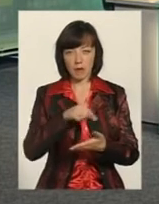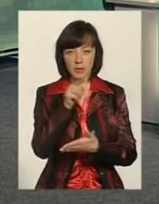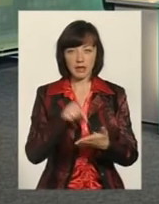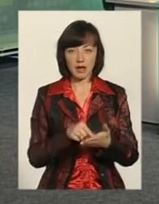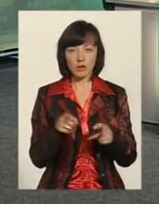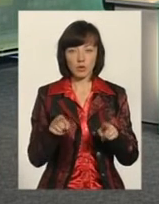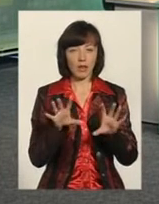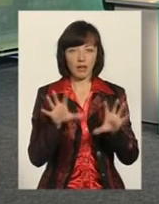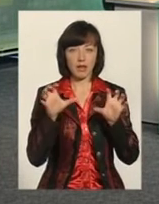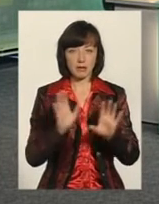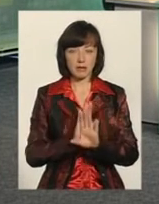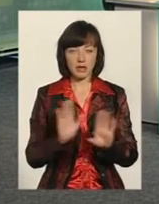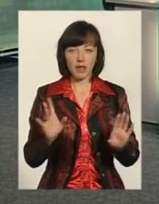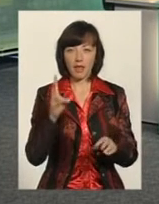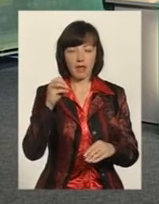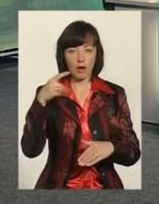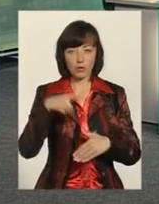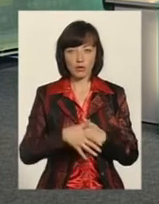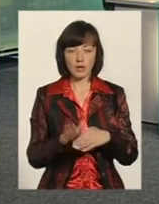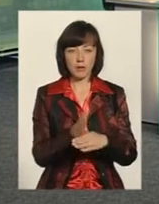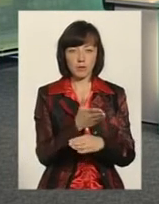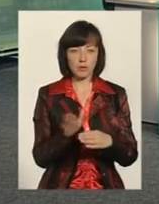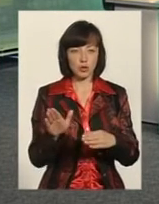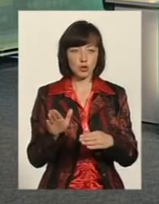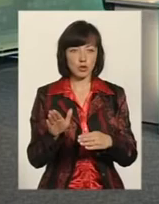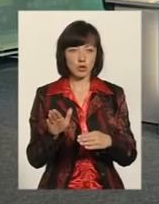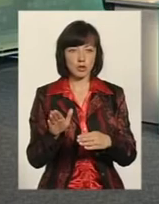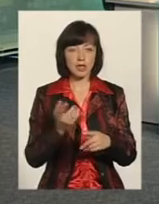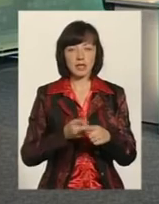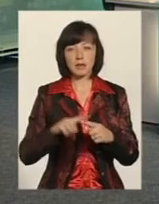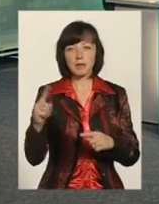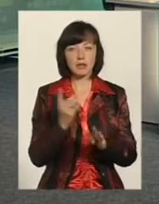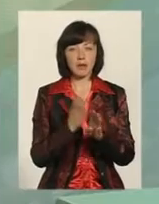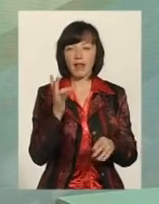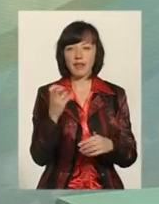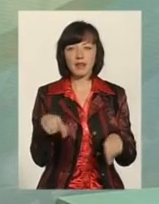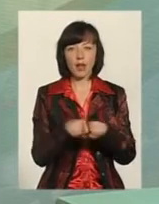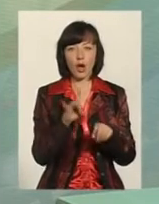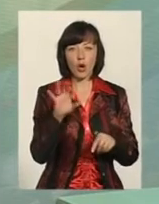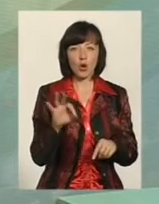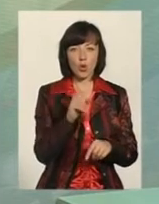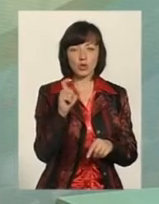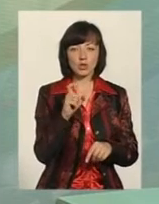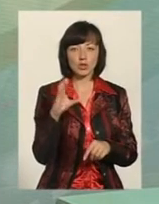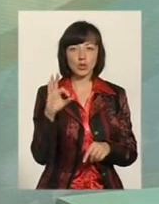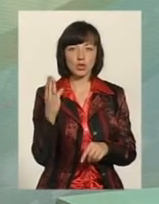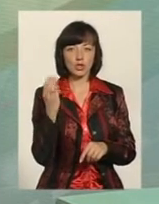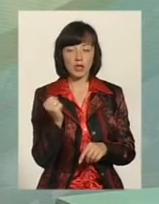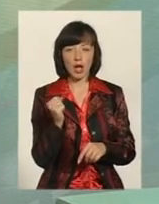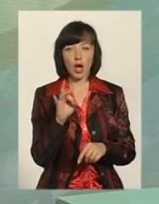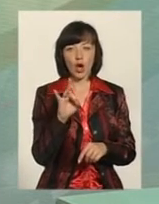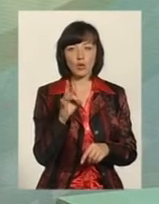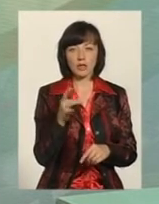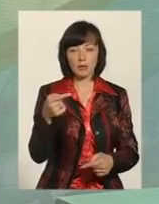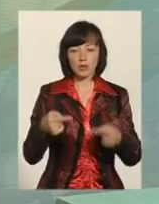є несприйняття і нерозуміння між... Це перше питання не стільки Росоші, скільки Ружичанки, де є протистояння